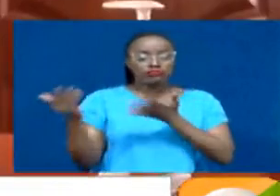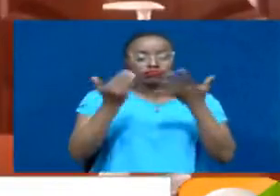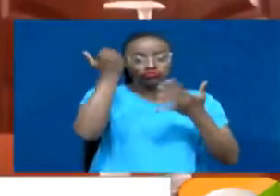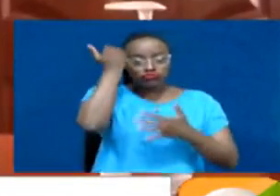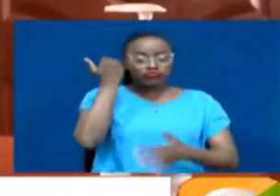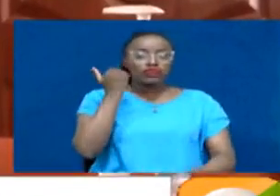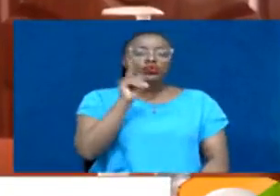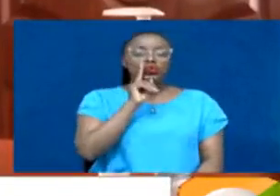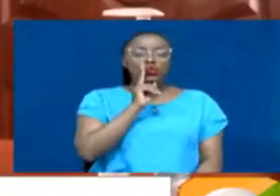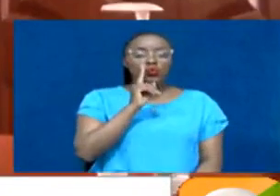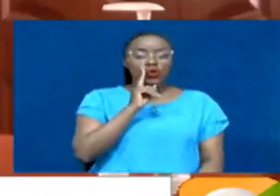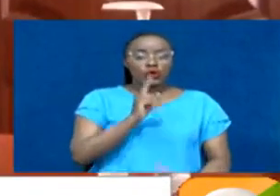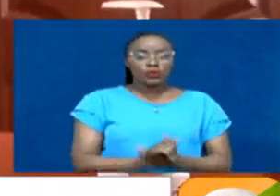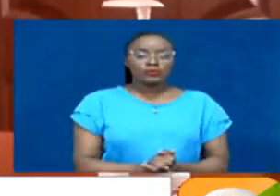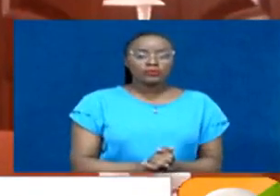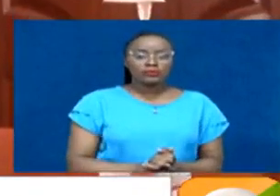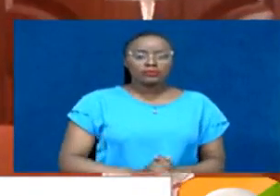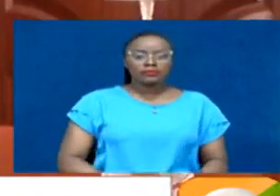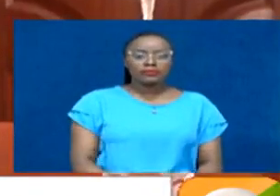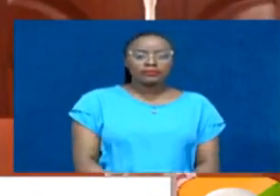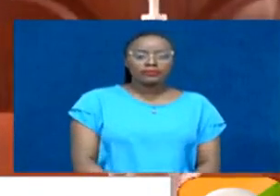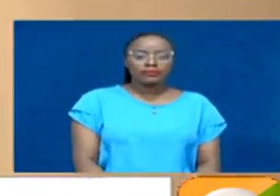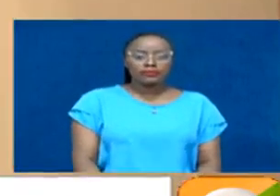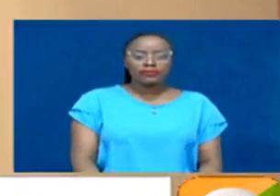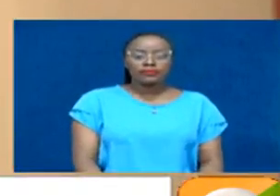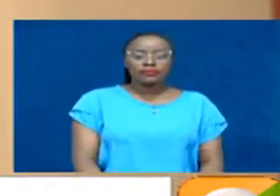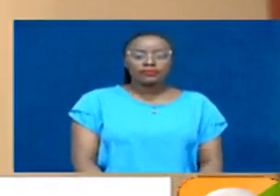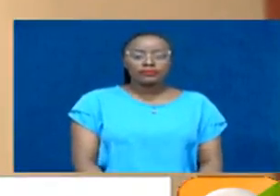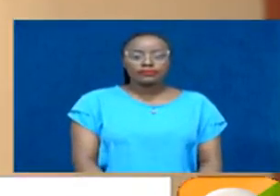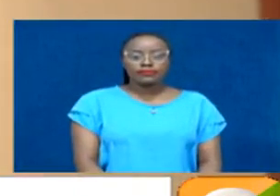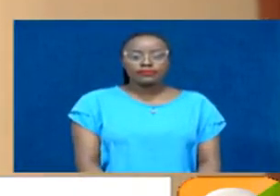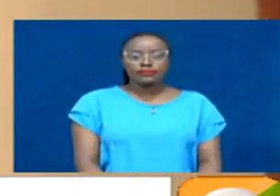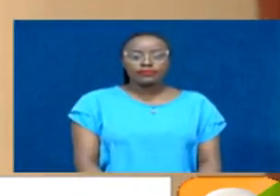mahakamani kesho. Gatete Njoroge, runinga ya Citizen.